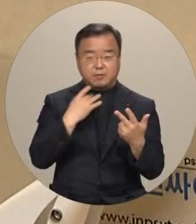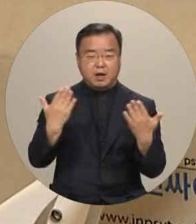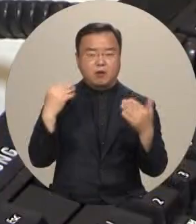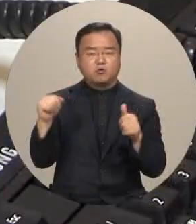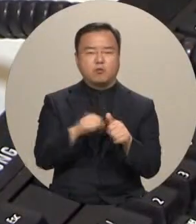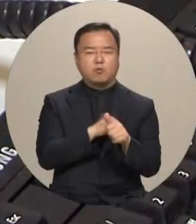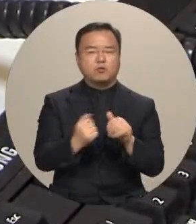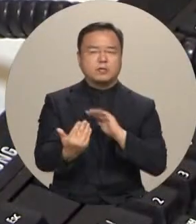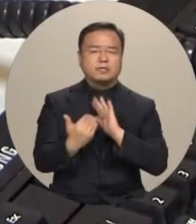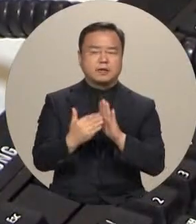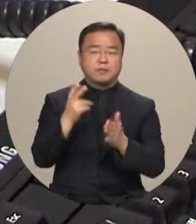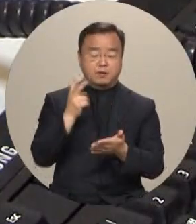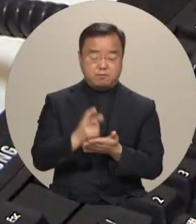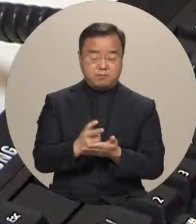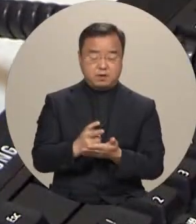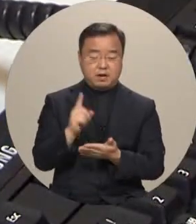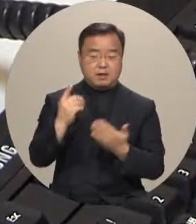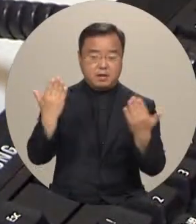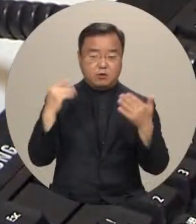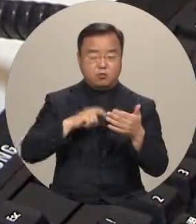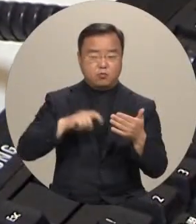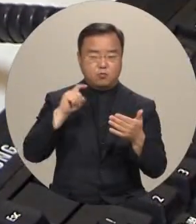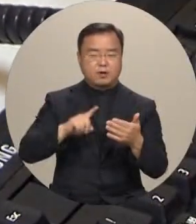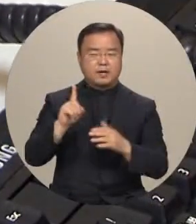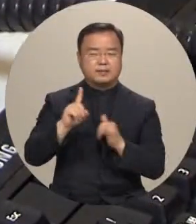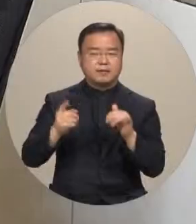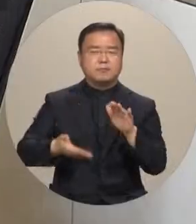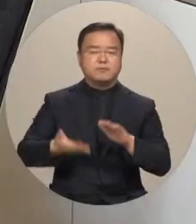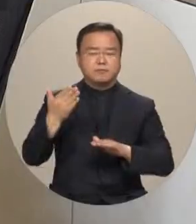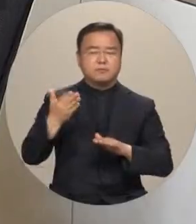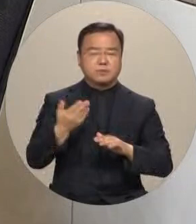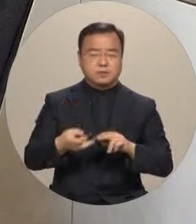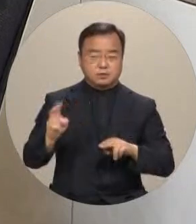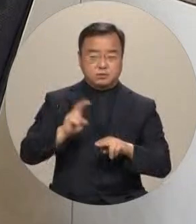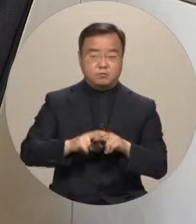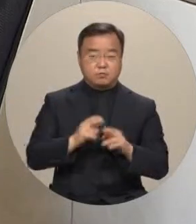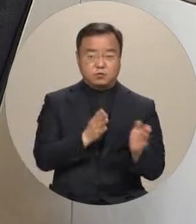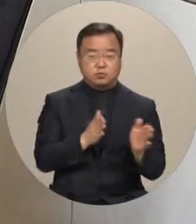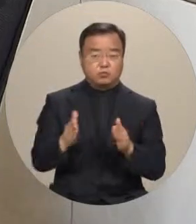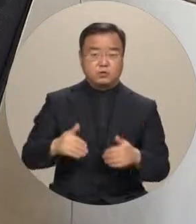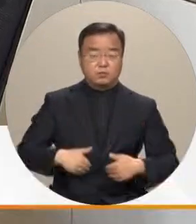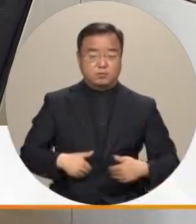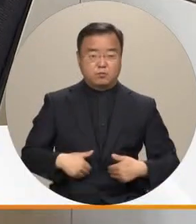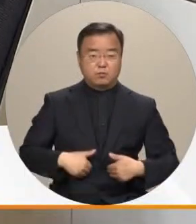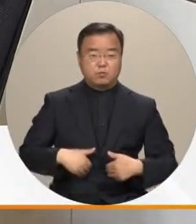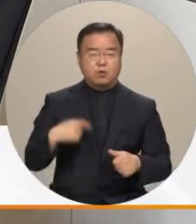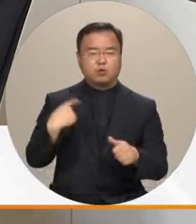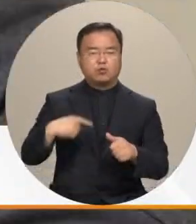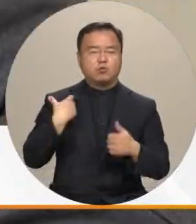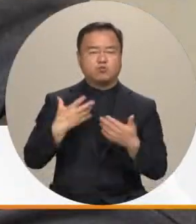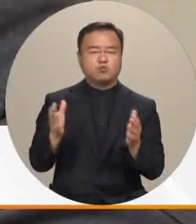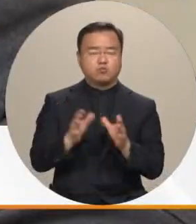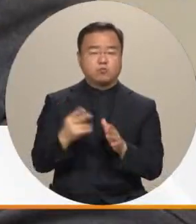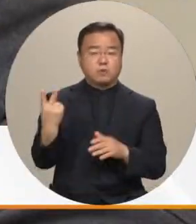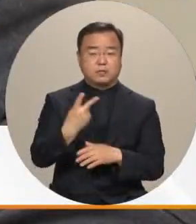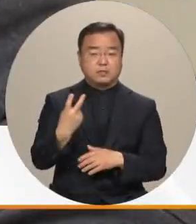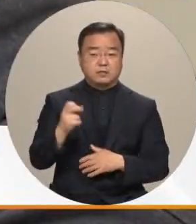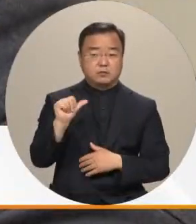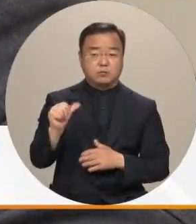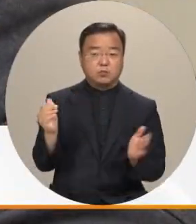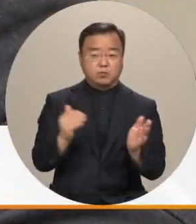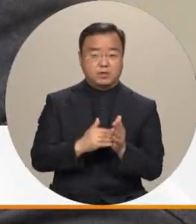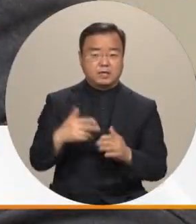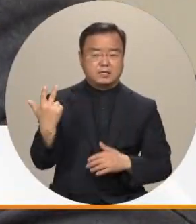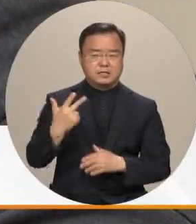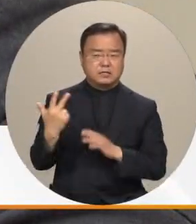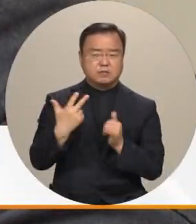전문 상담교사는 한 학교에 최소 한 명이 배치돼야 합니다. 앞서 교육부는 전문 상담교사 정원을 2025년까지